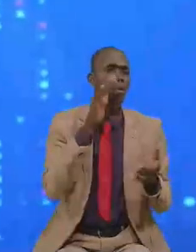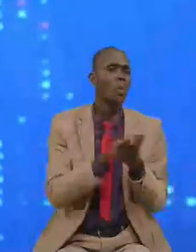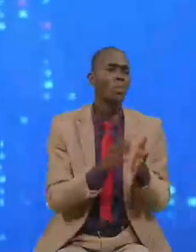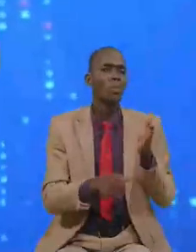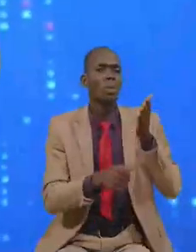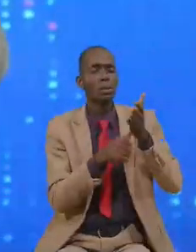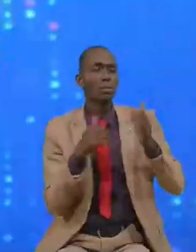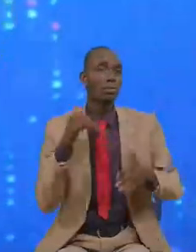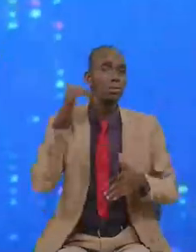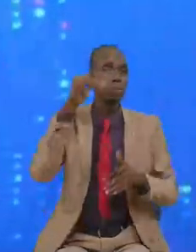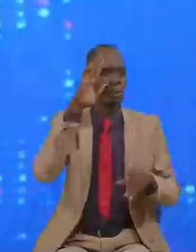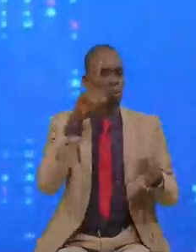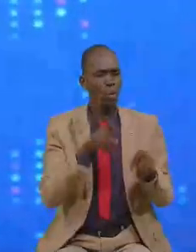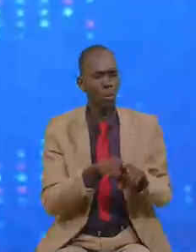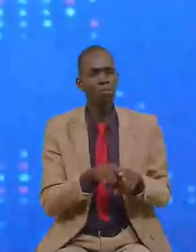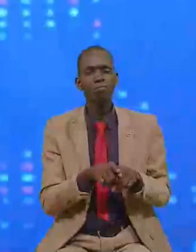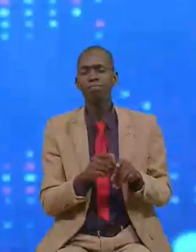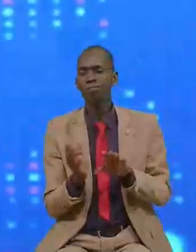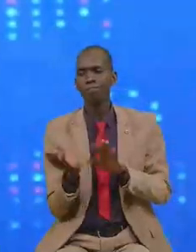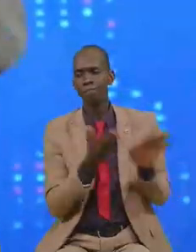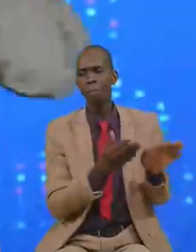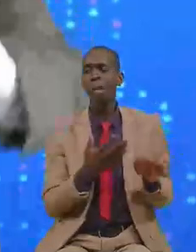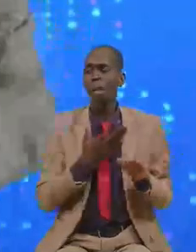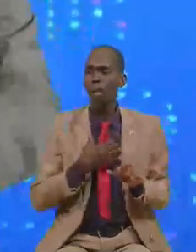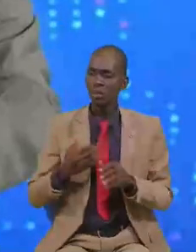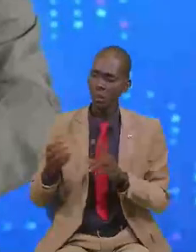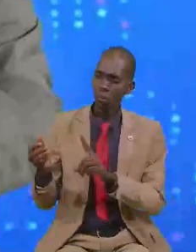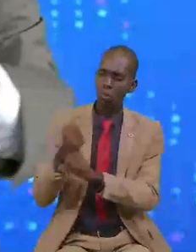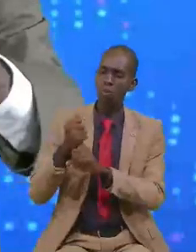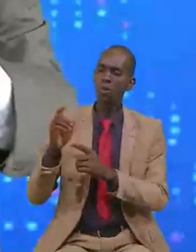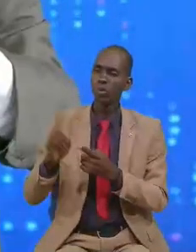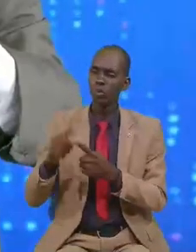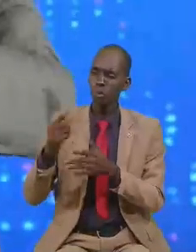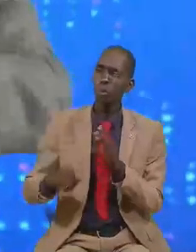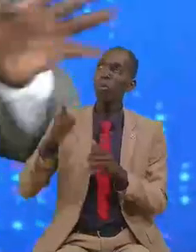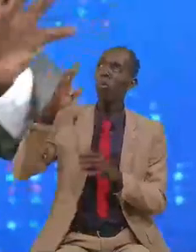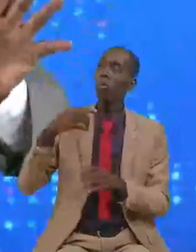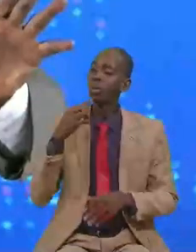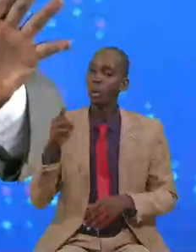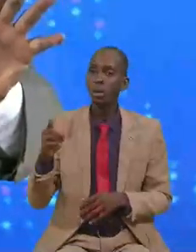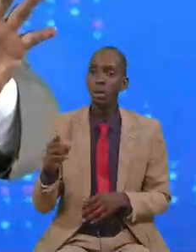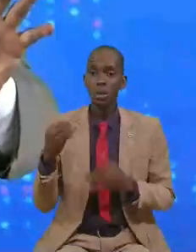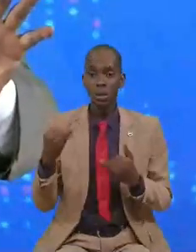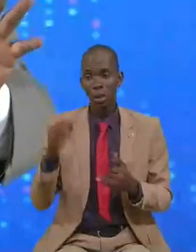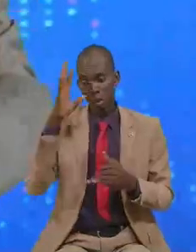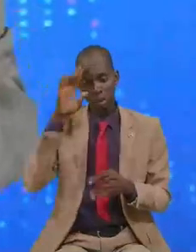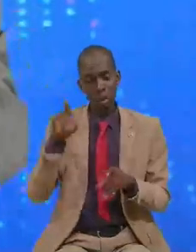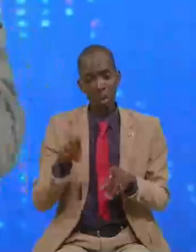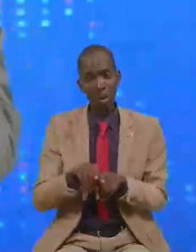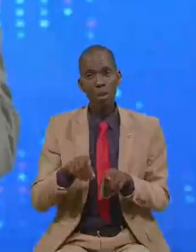il a porté ce que lui a dit dans son cœur. Je vais te dire, il est allé dans plusieurs pays du